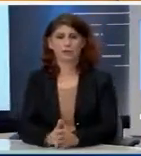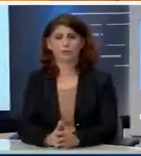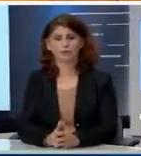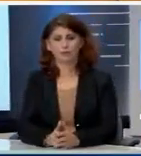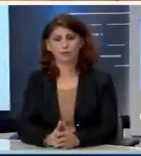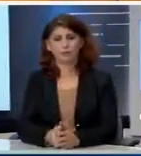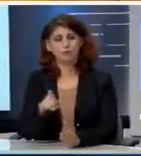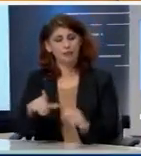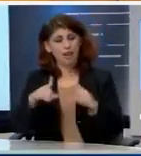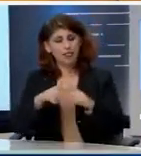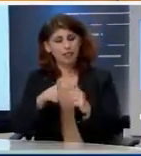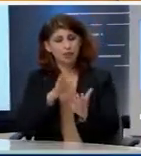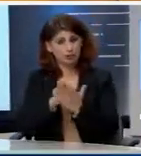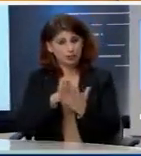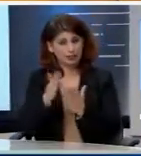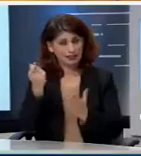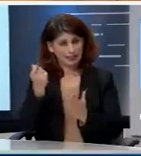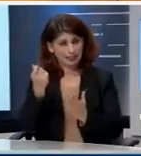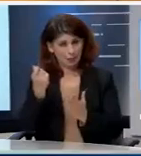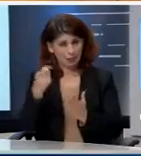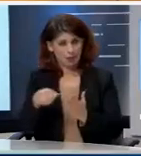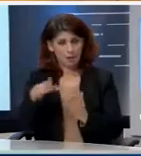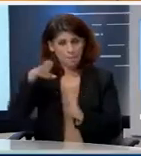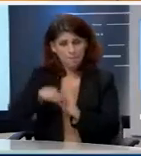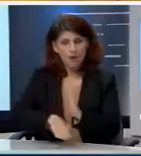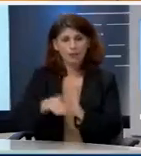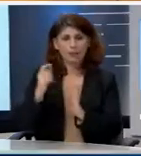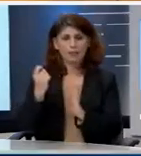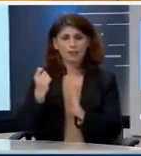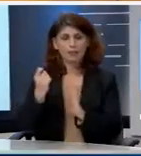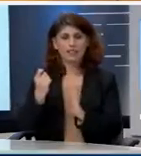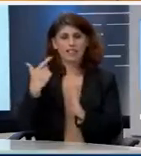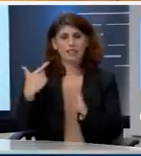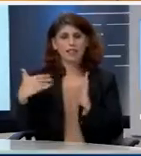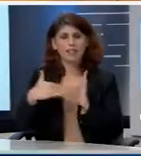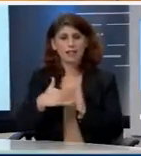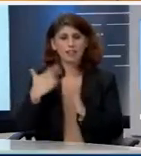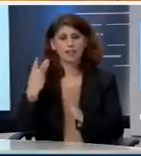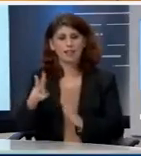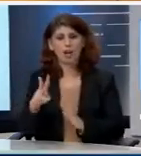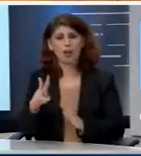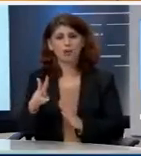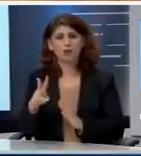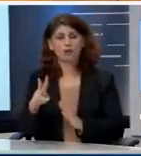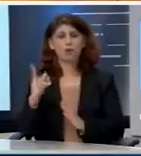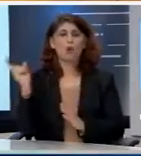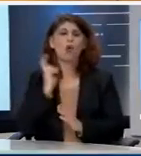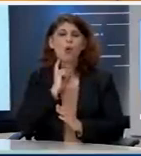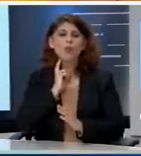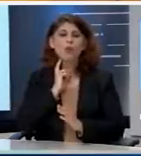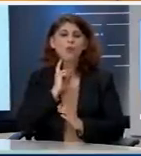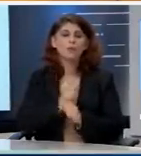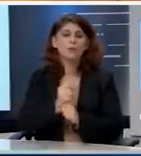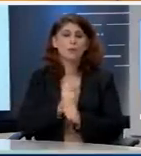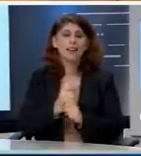Στο ανωτέρω δελτίο τιμών μειώθηκαν οι τιμές σε 7.300 κωδικούς φαρμάκων.